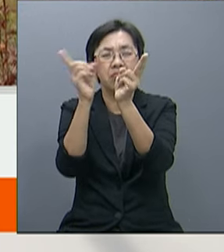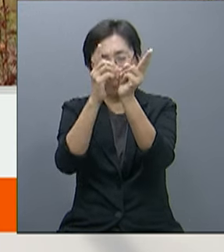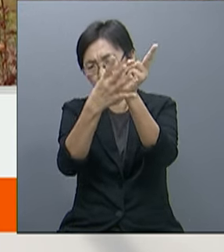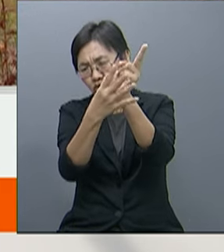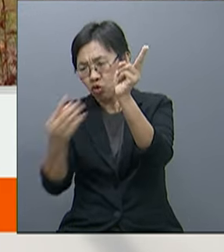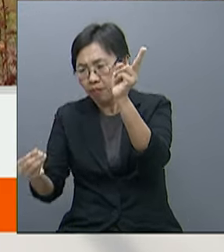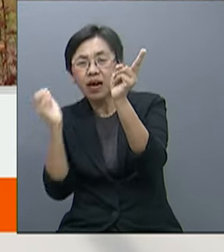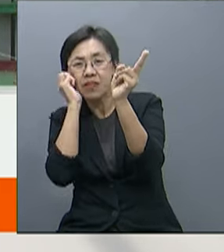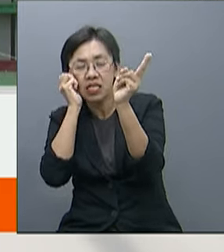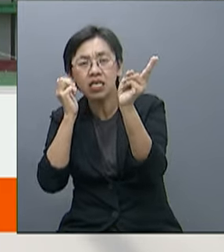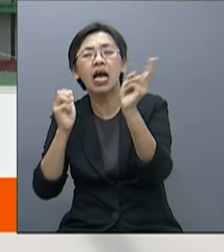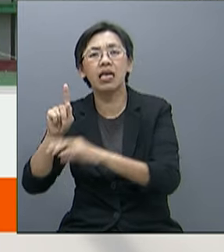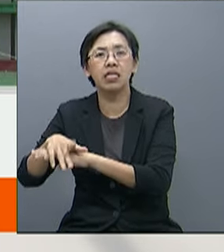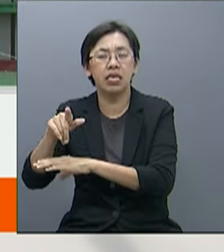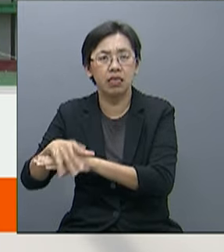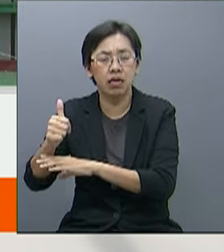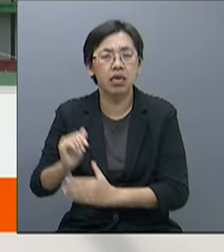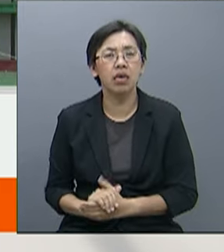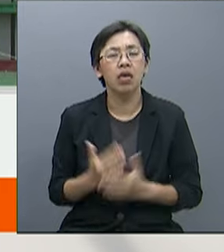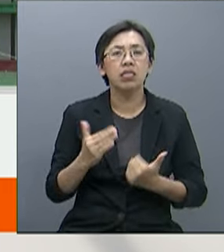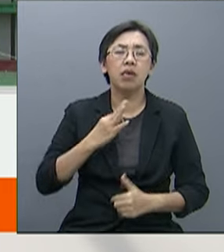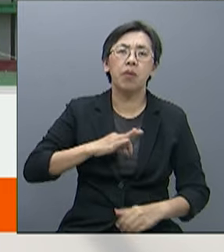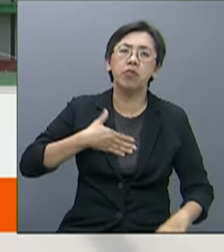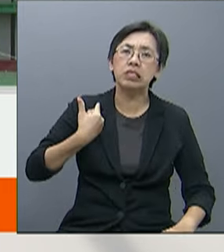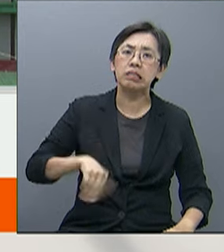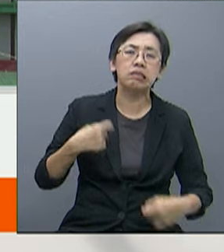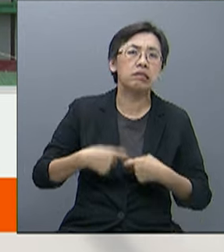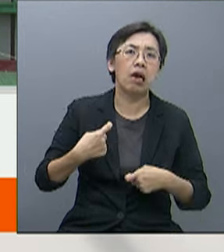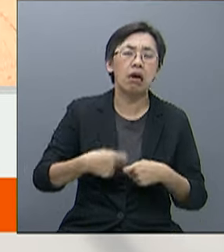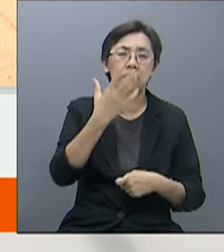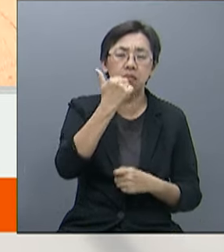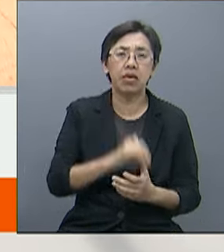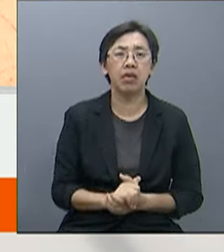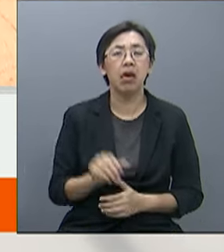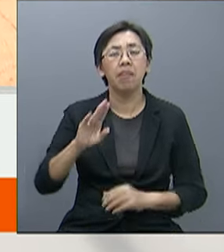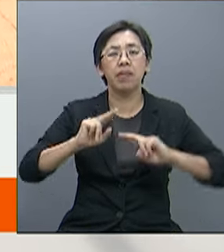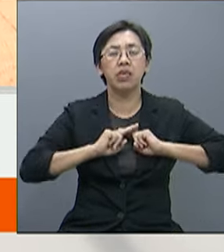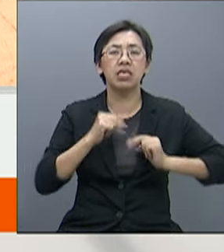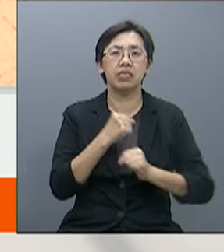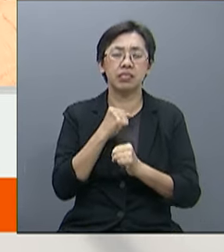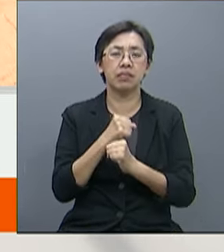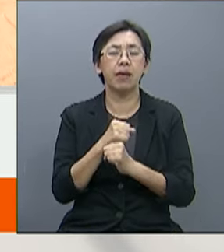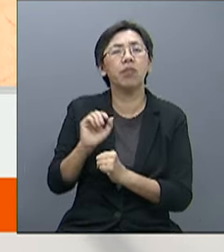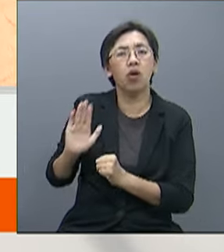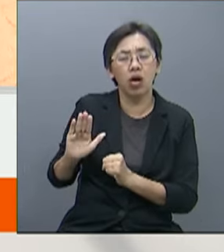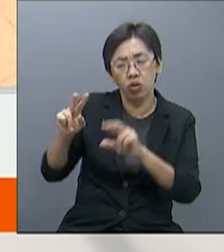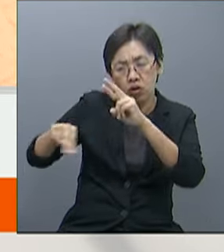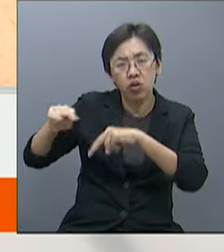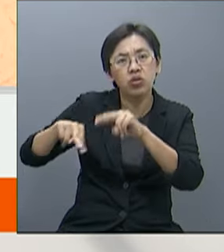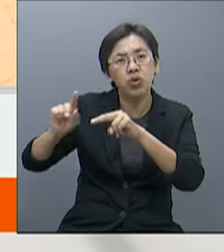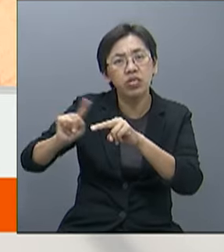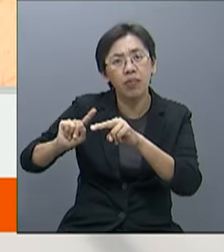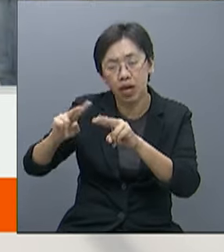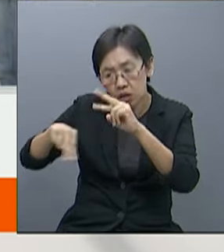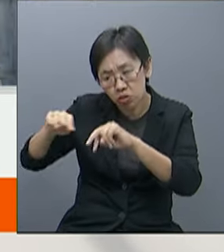ไปข้ามไปฝั่งนู้นอันนี้ทำให้ผมลำบากใจที่สุดเพราะว่าเป็นพื้นที่เอกชนเราก็เลยตรวจสอบด้วยการดูปริมาณการ